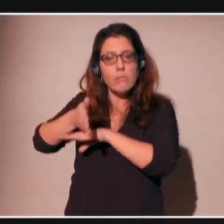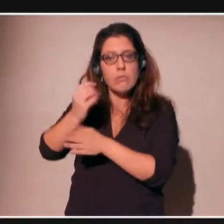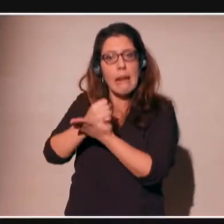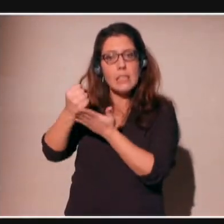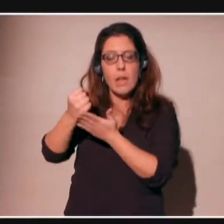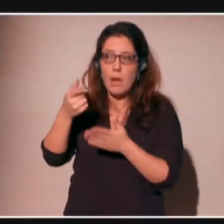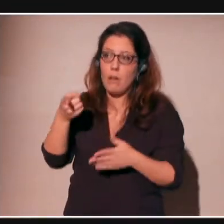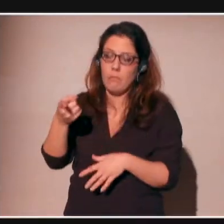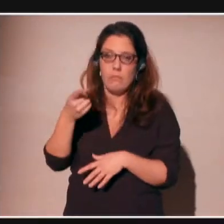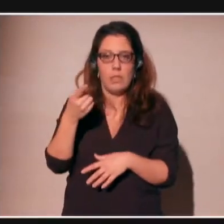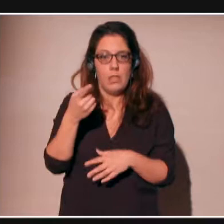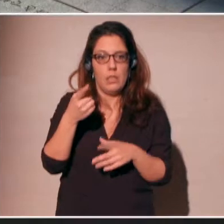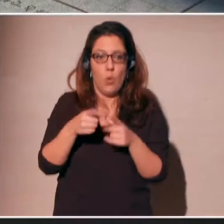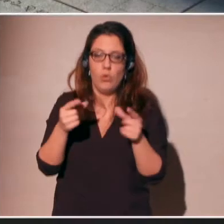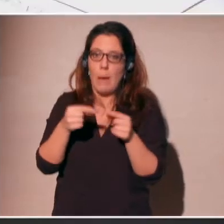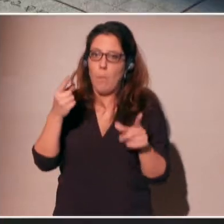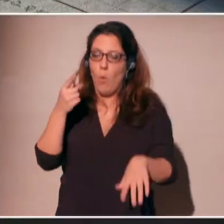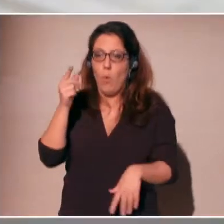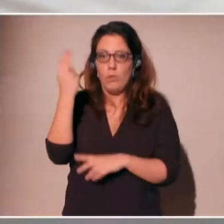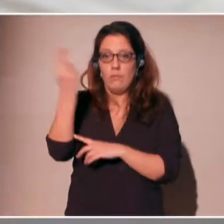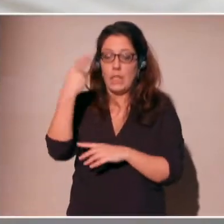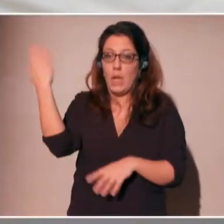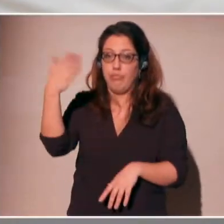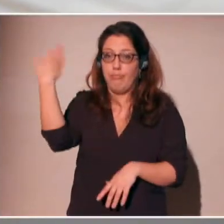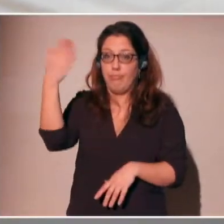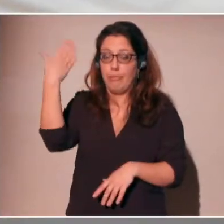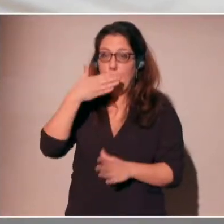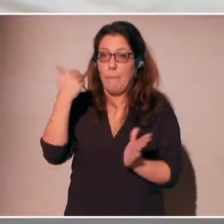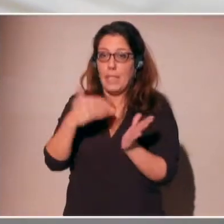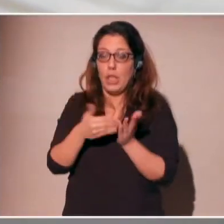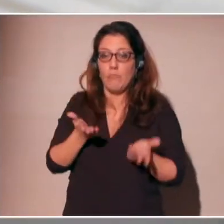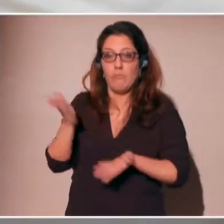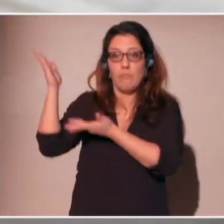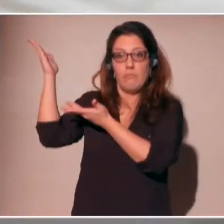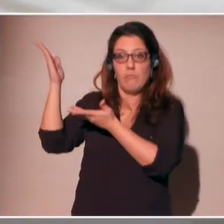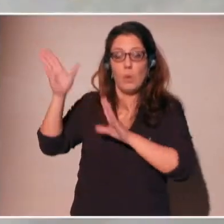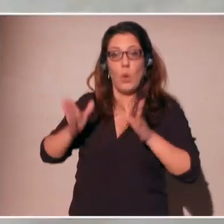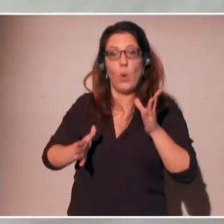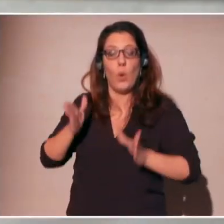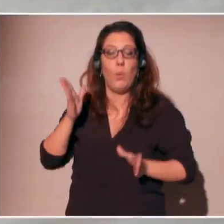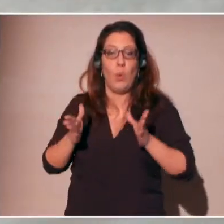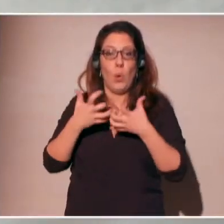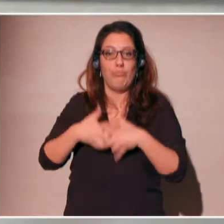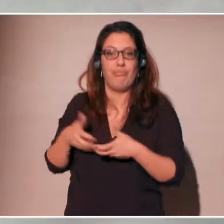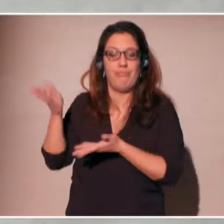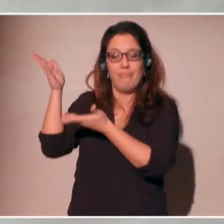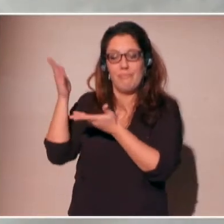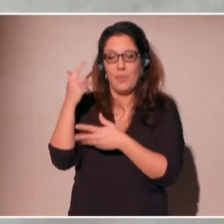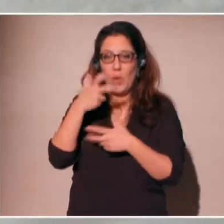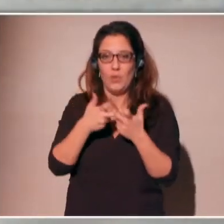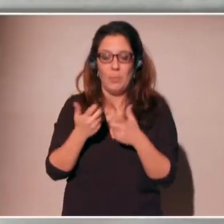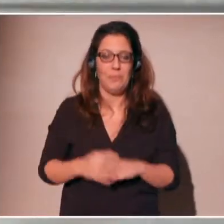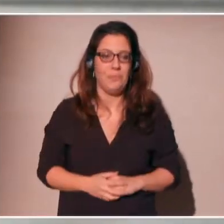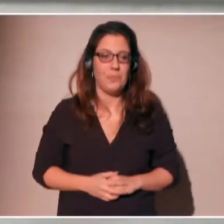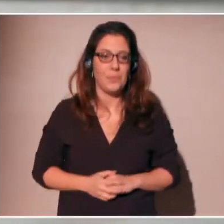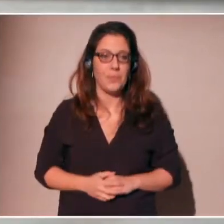prestigieuse au Japon. Donc voilà à quoi ressemble notre robot Todai. Alors bien entendu, le cerveau